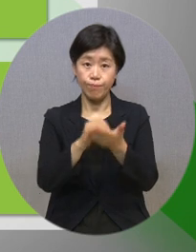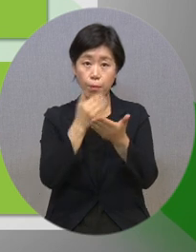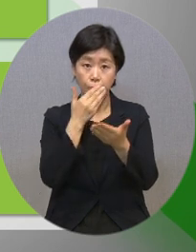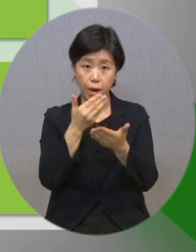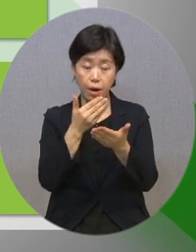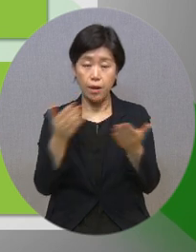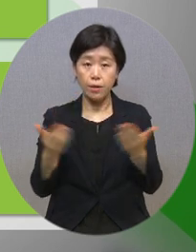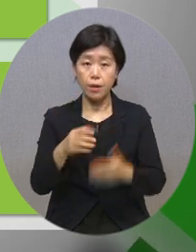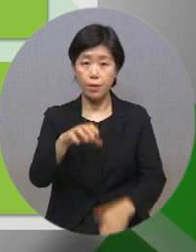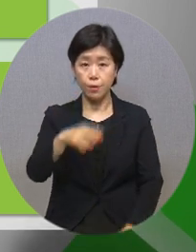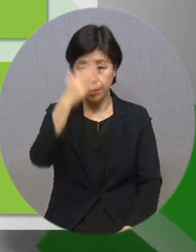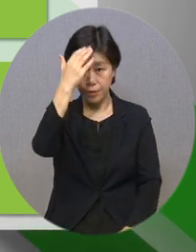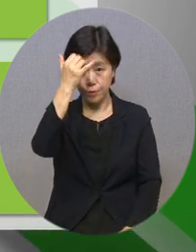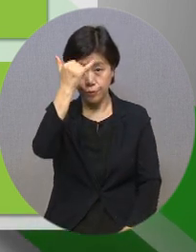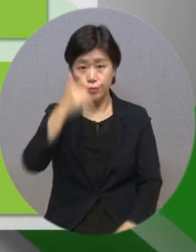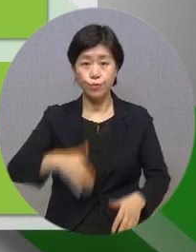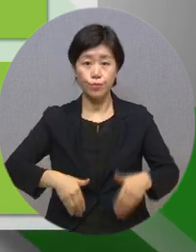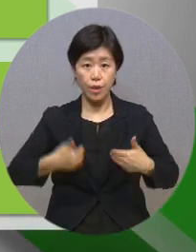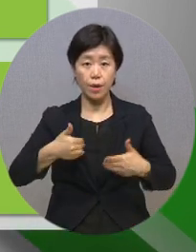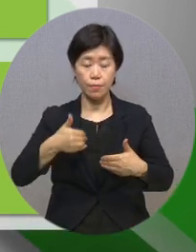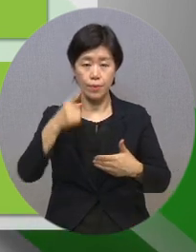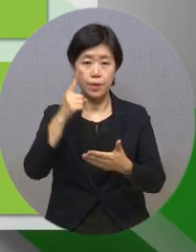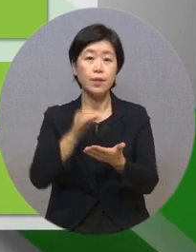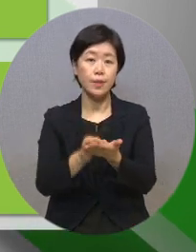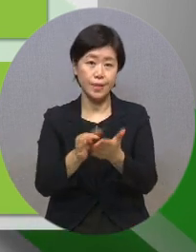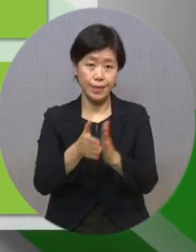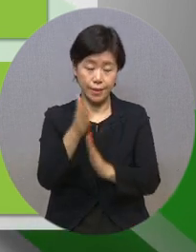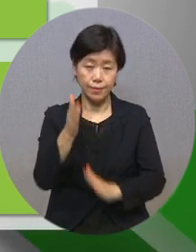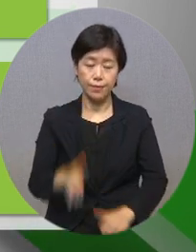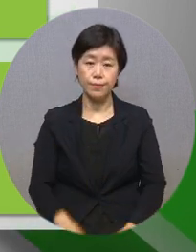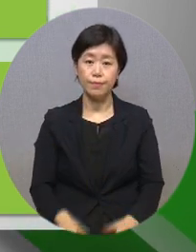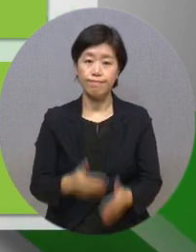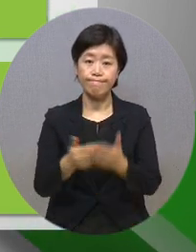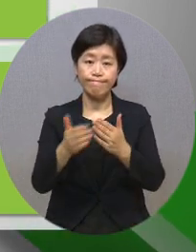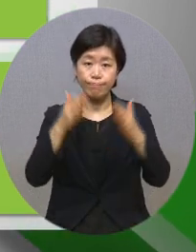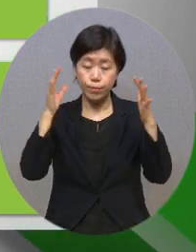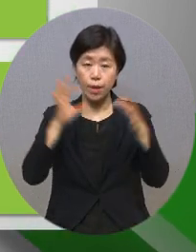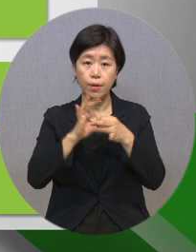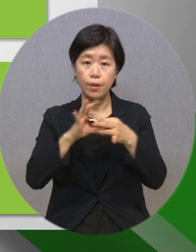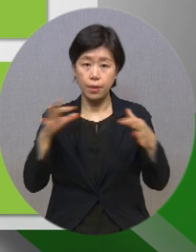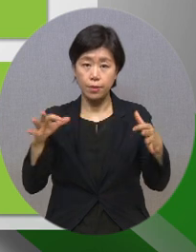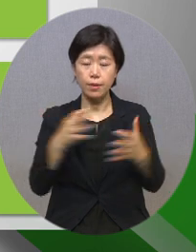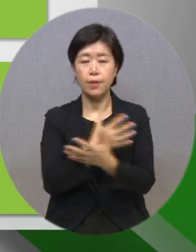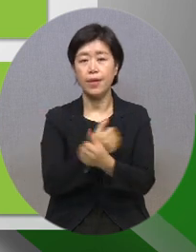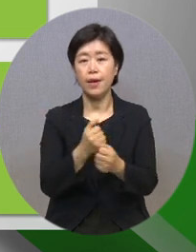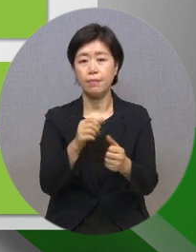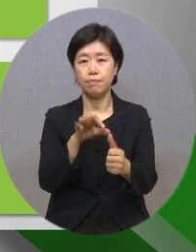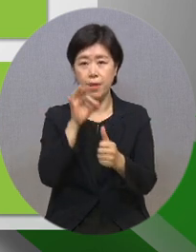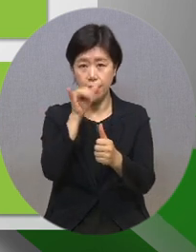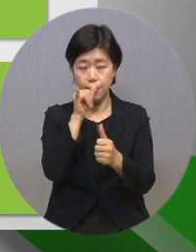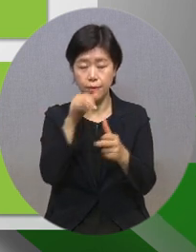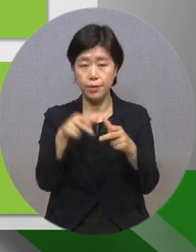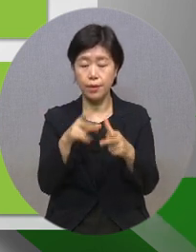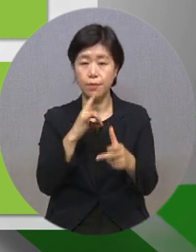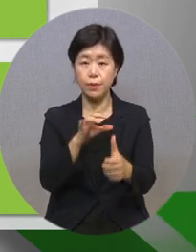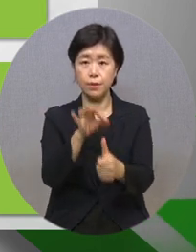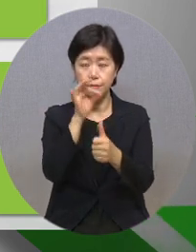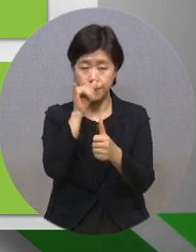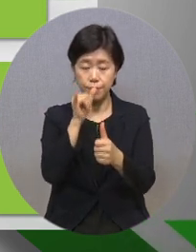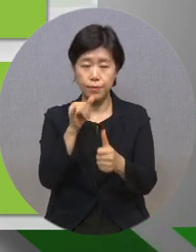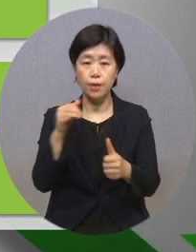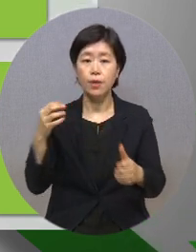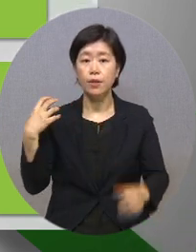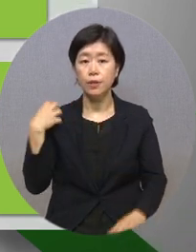충남 천안시입니다. 경력과 학력은 무관하며 계약직을 모집합니다. 장애인만 채용하며